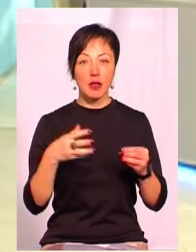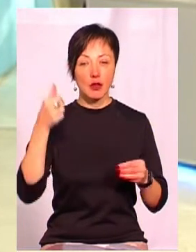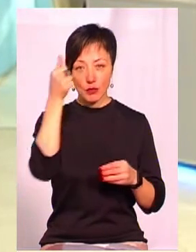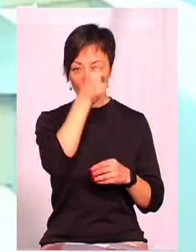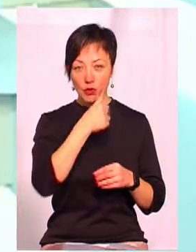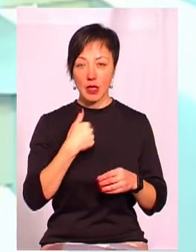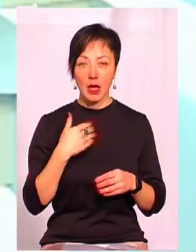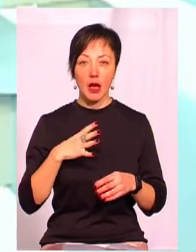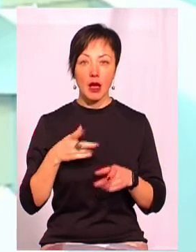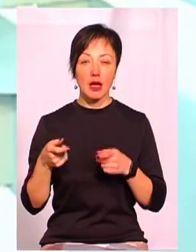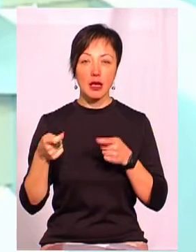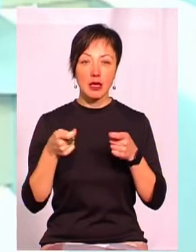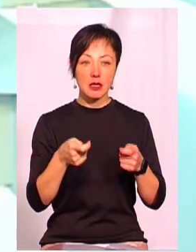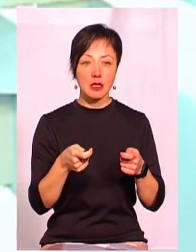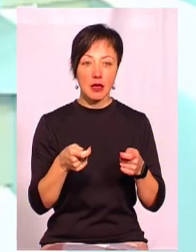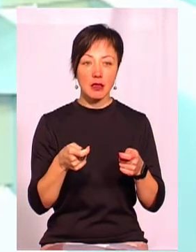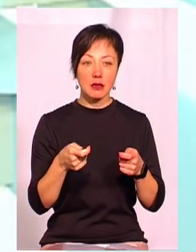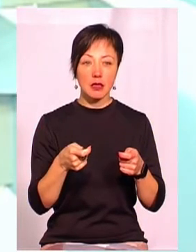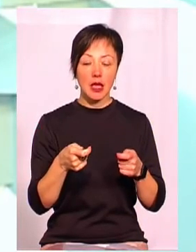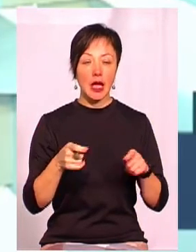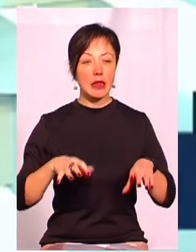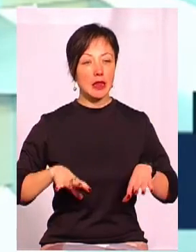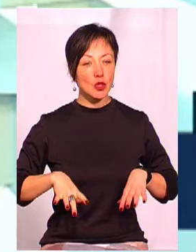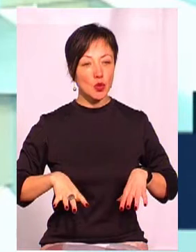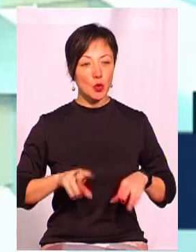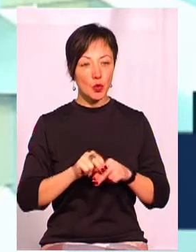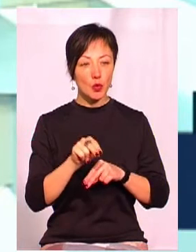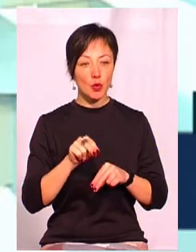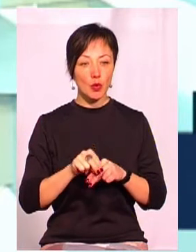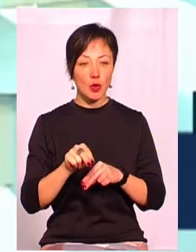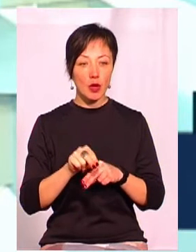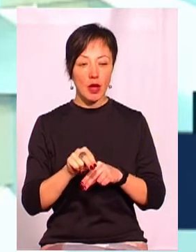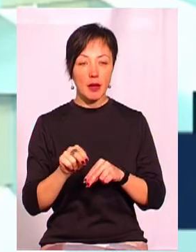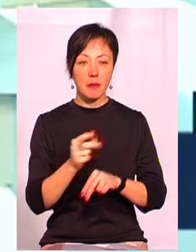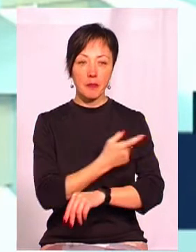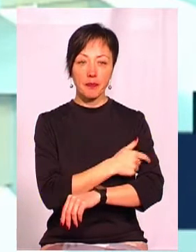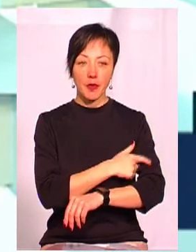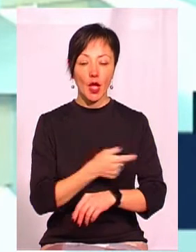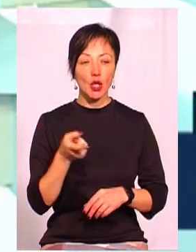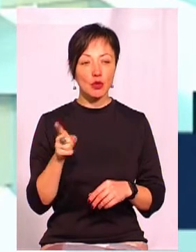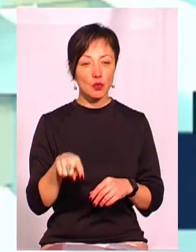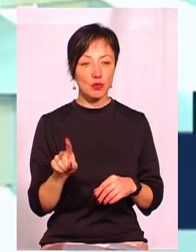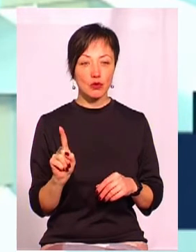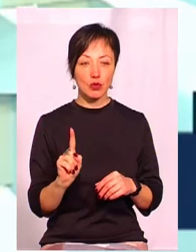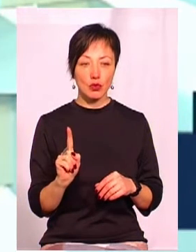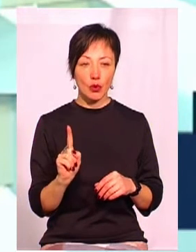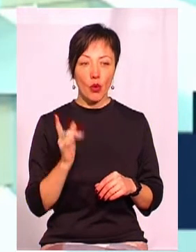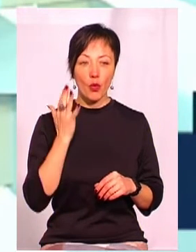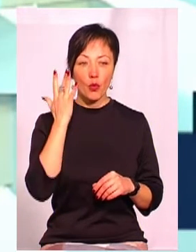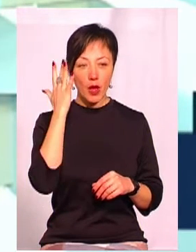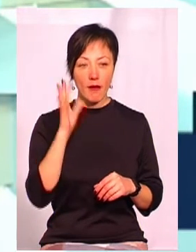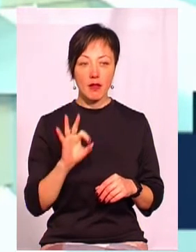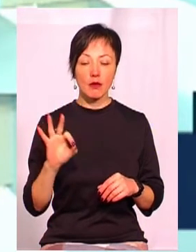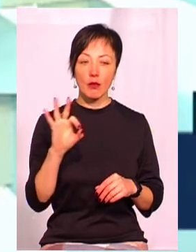2015 році я їздив в якості насамперед тренера-інструктора з тактичної медицини, тому що